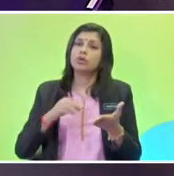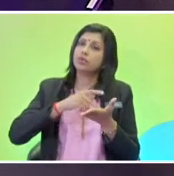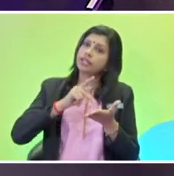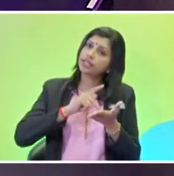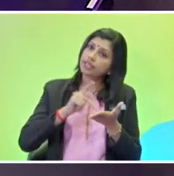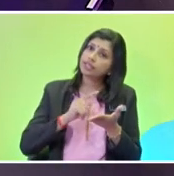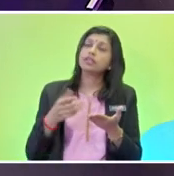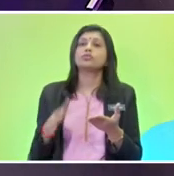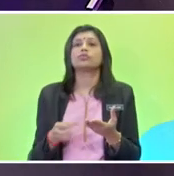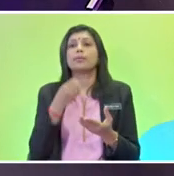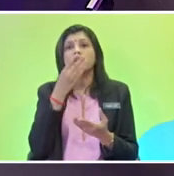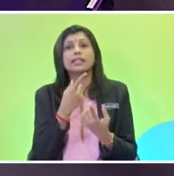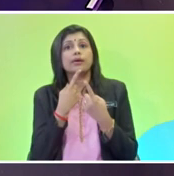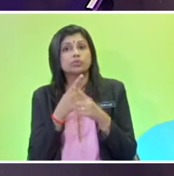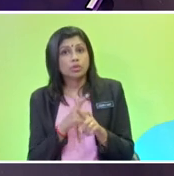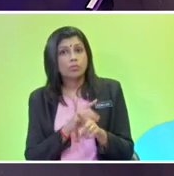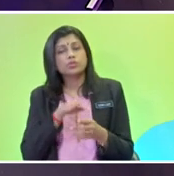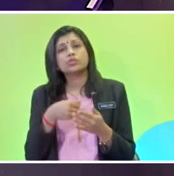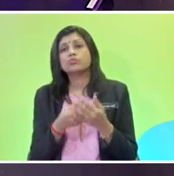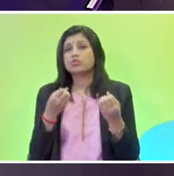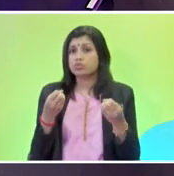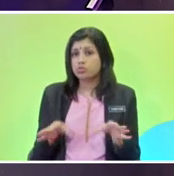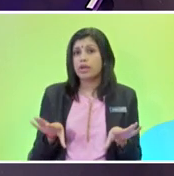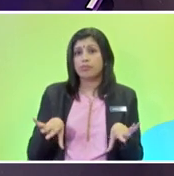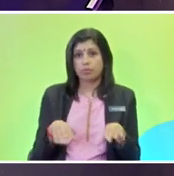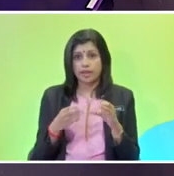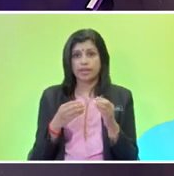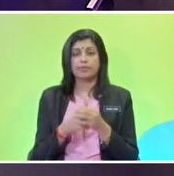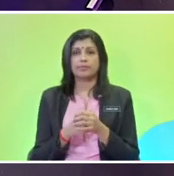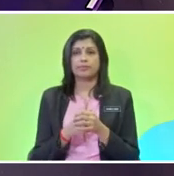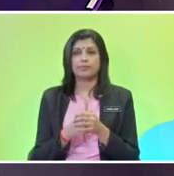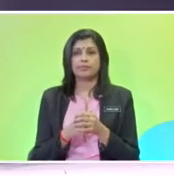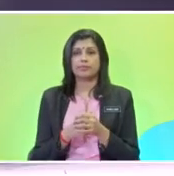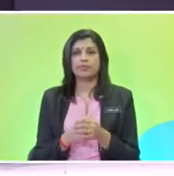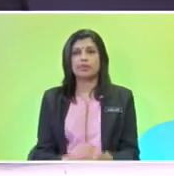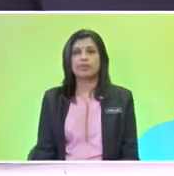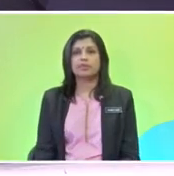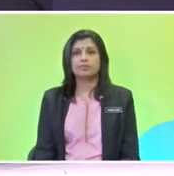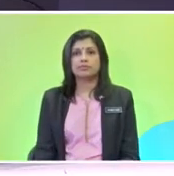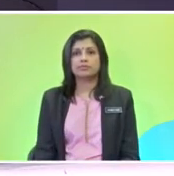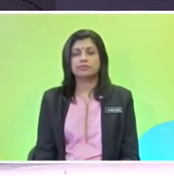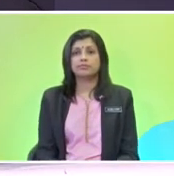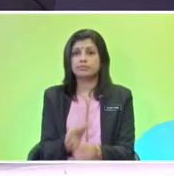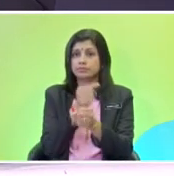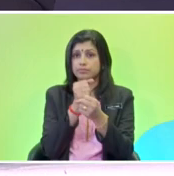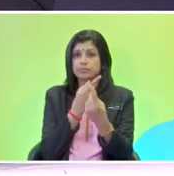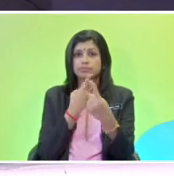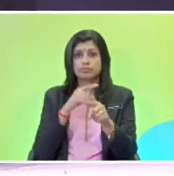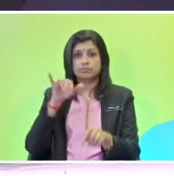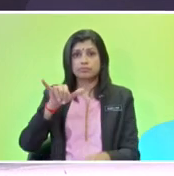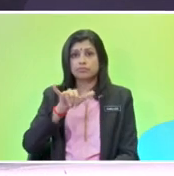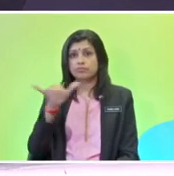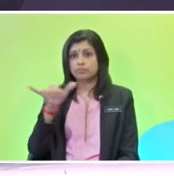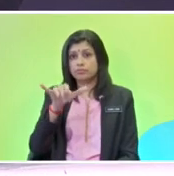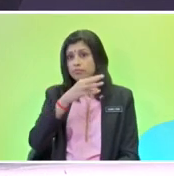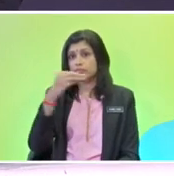di mana mereka masing-masing menunjukkan jalan kira. Walaupun ada berbeza tapi jawapan yang sama dan betul. Betul. Jadi